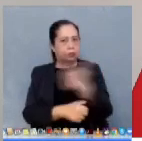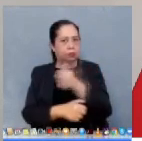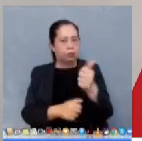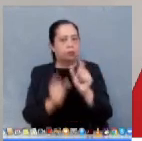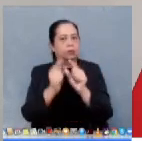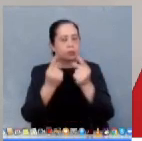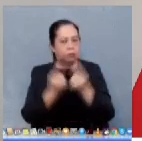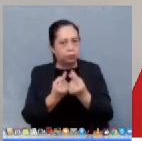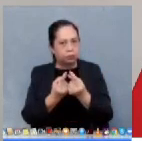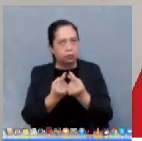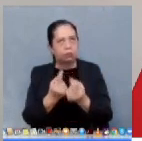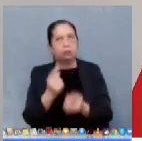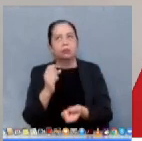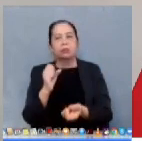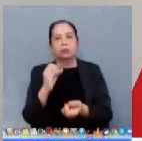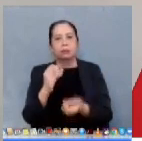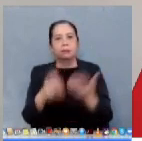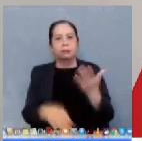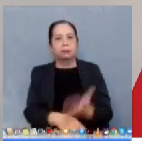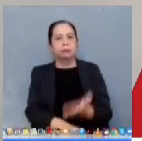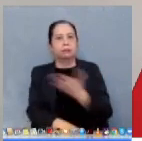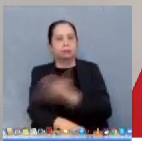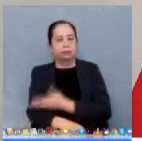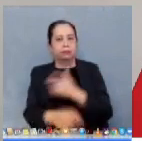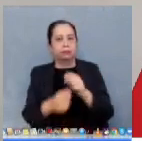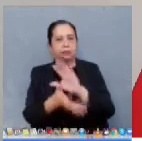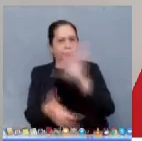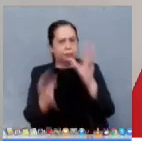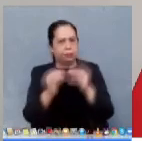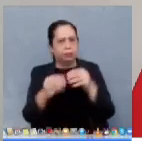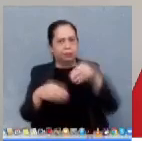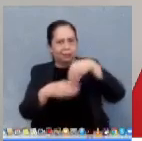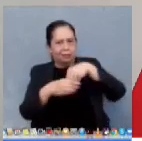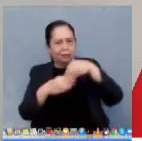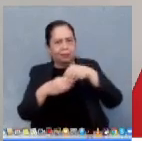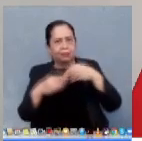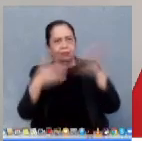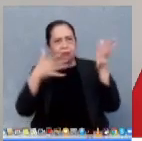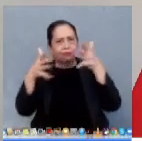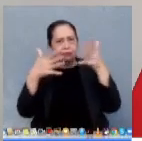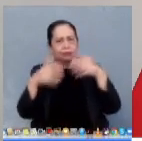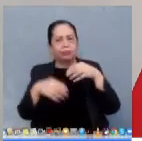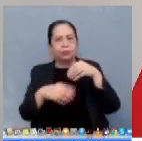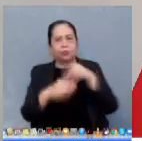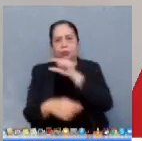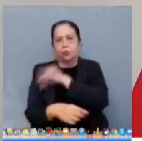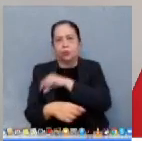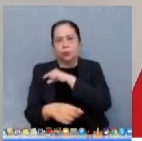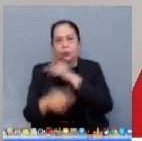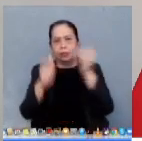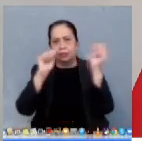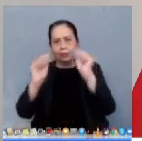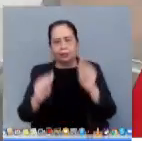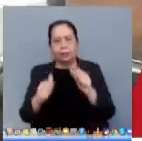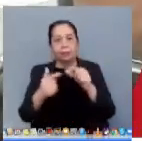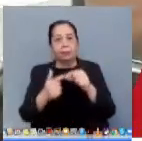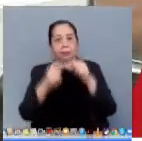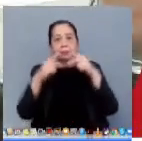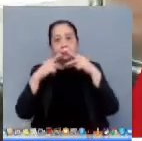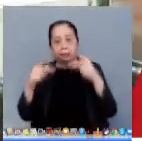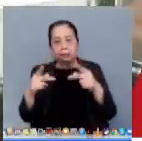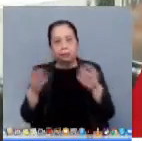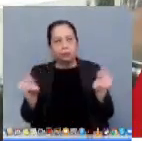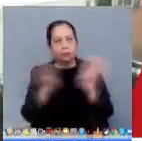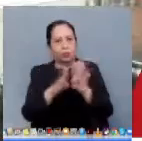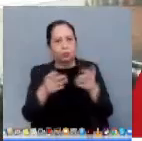po ma-improve yung overall indoor ventilation and indoor air quality dito sa Pilipinas, especially in public enclosed spaces. Ayon